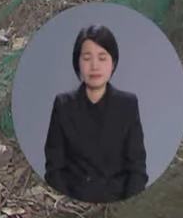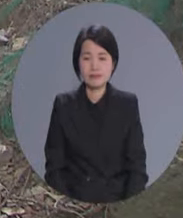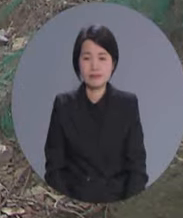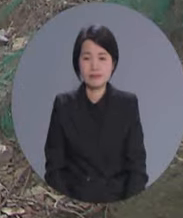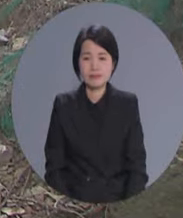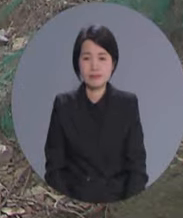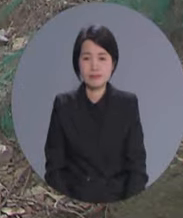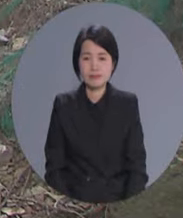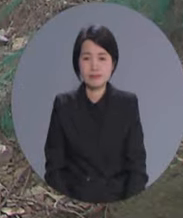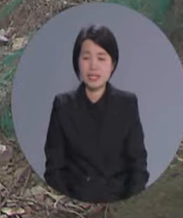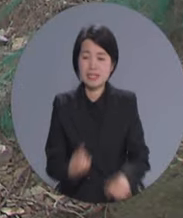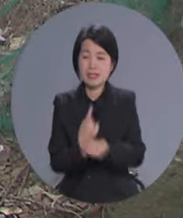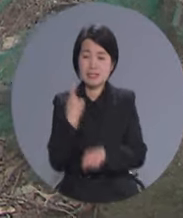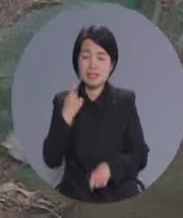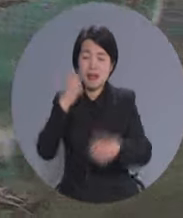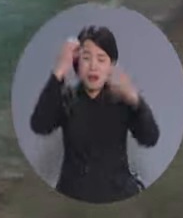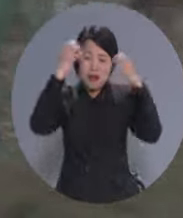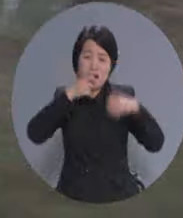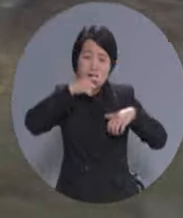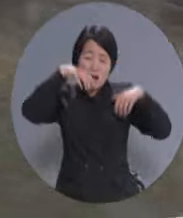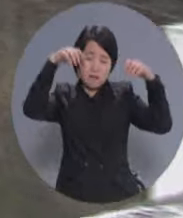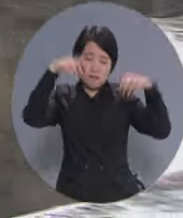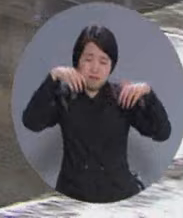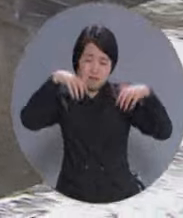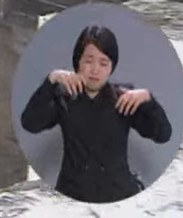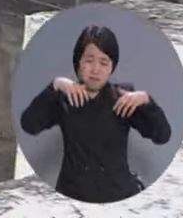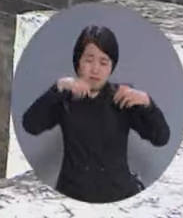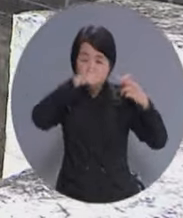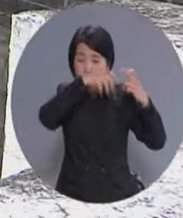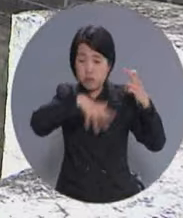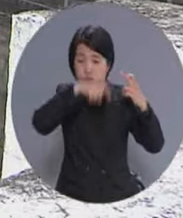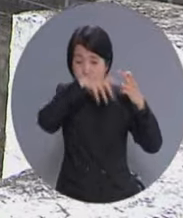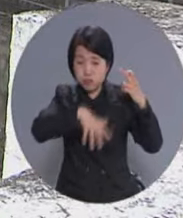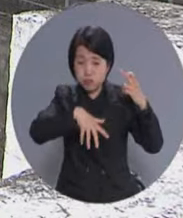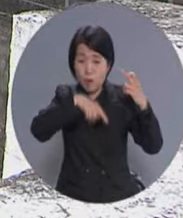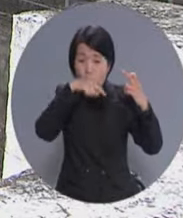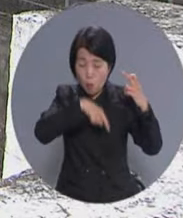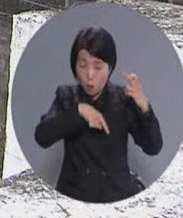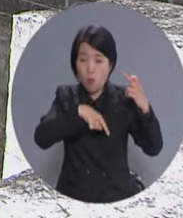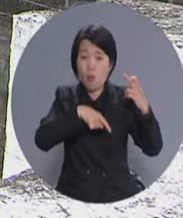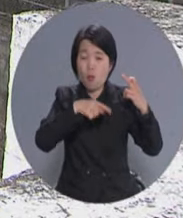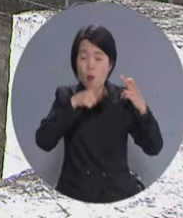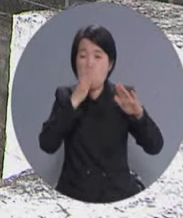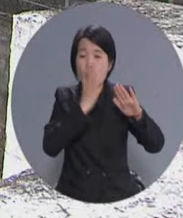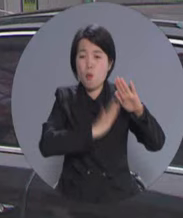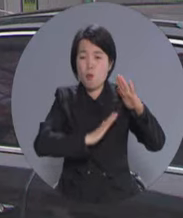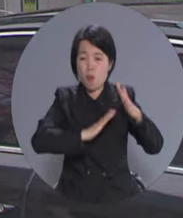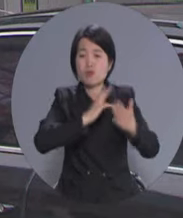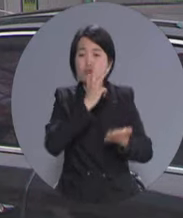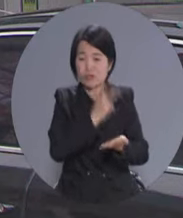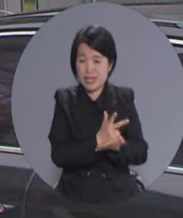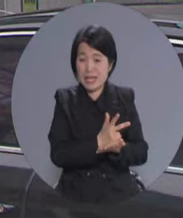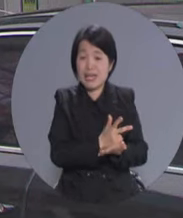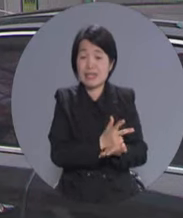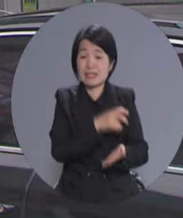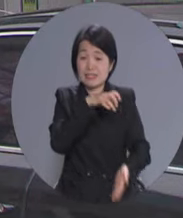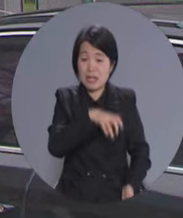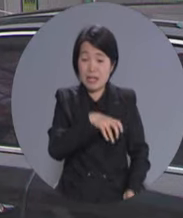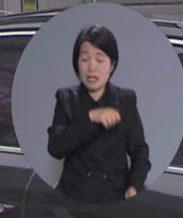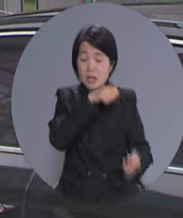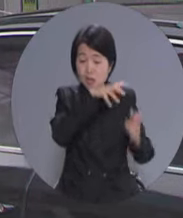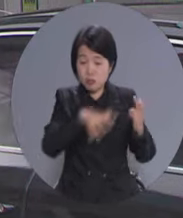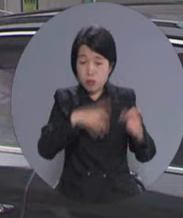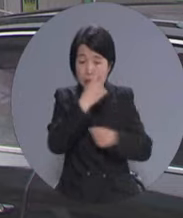취재했습니다 지난 여름에 쏟아진 장맛비로 산사태가 발생한 여수 동백 공영 주차장 뒤편 있니다 사고 후